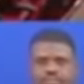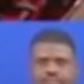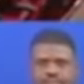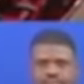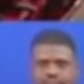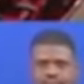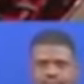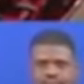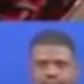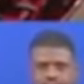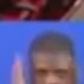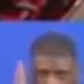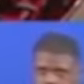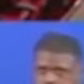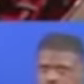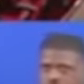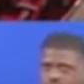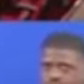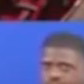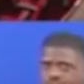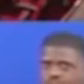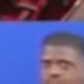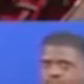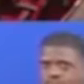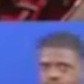Mheshimiwa Nurdin Hassan Babu, Kilimanjaro.